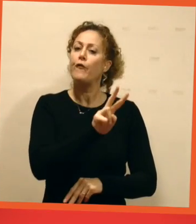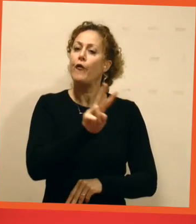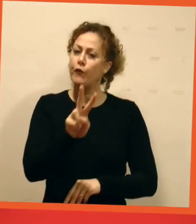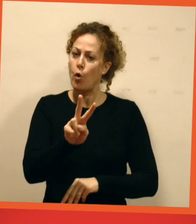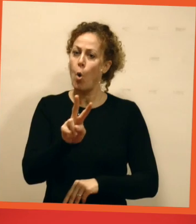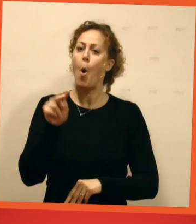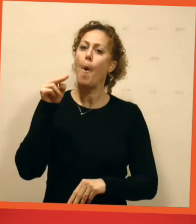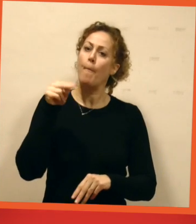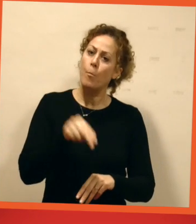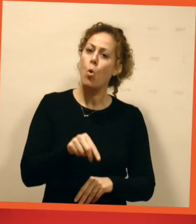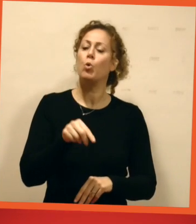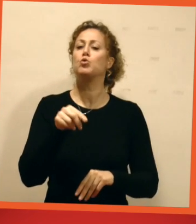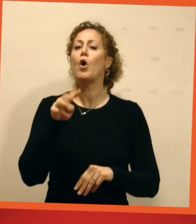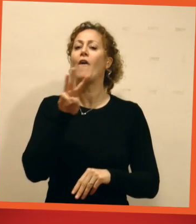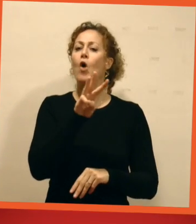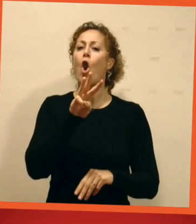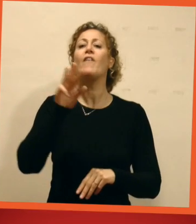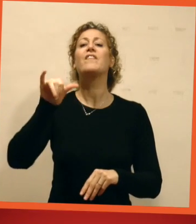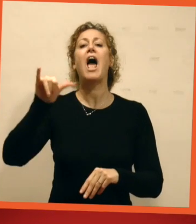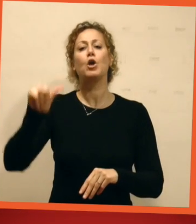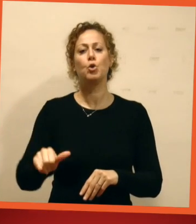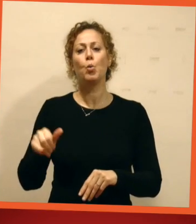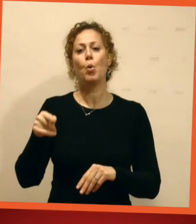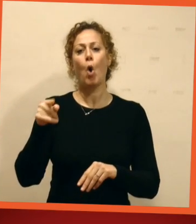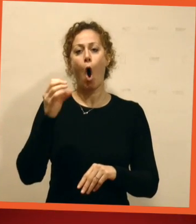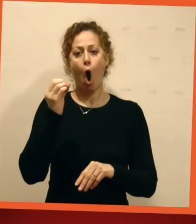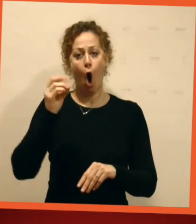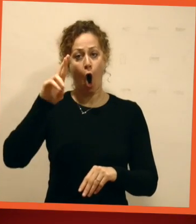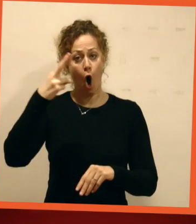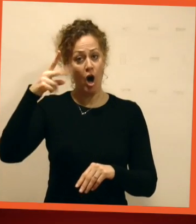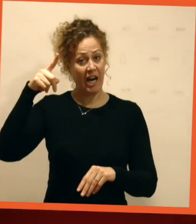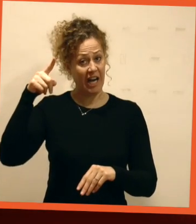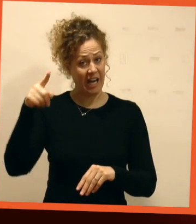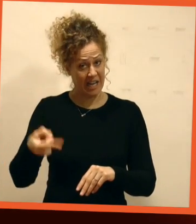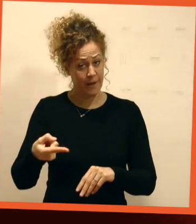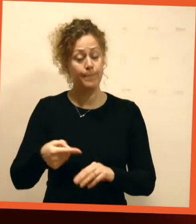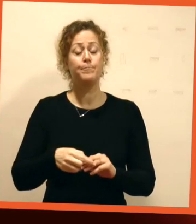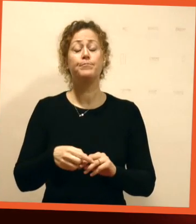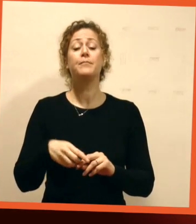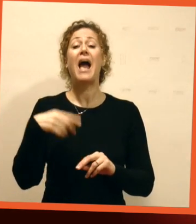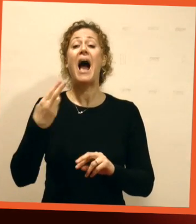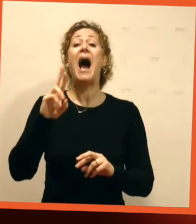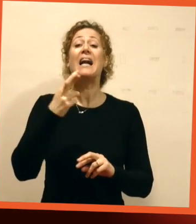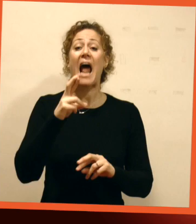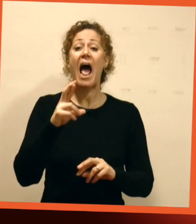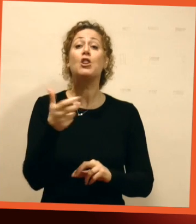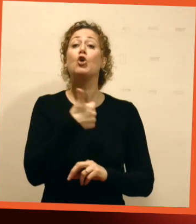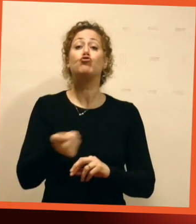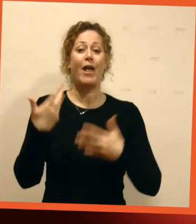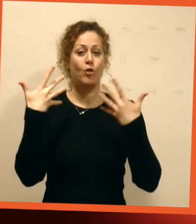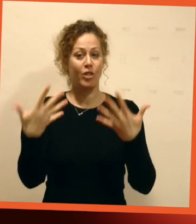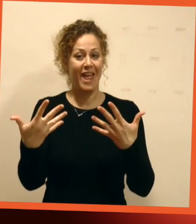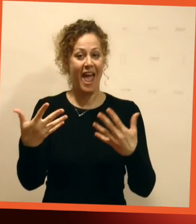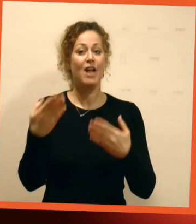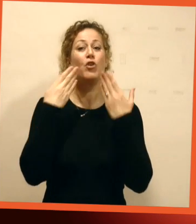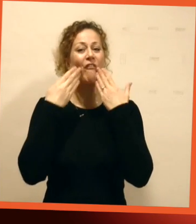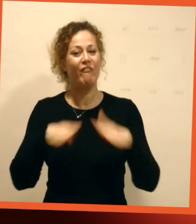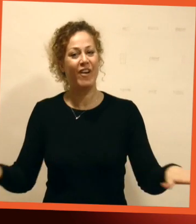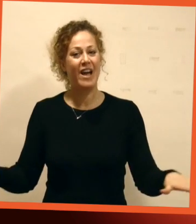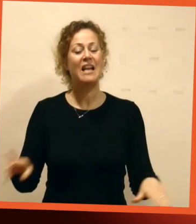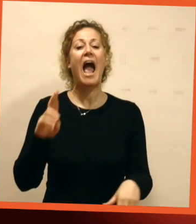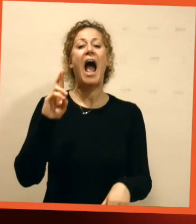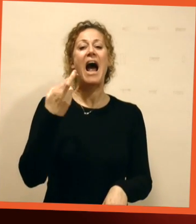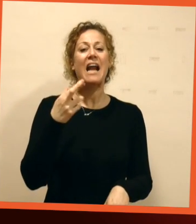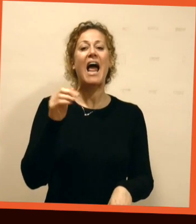www.volumbrite.org, associazione Volumbrite su Facebook, Radio 110 su Facebook, Radio